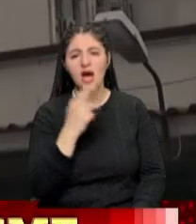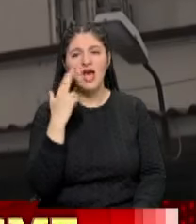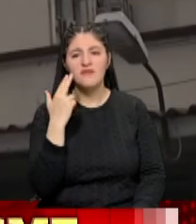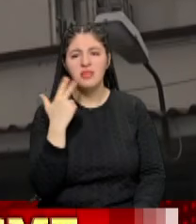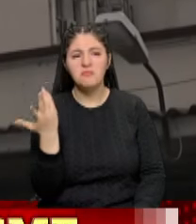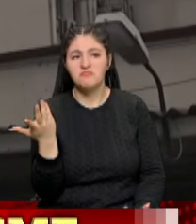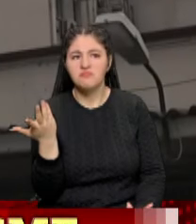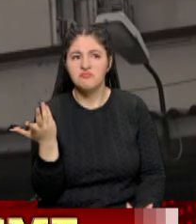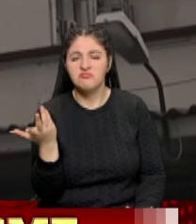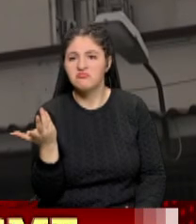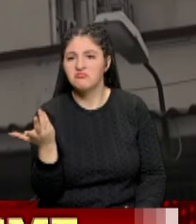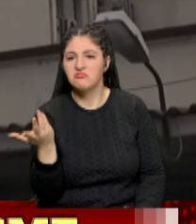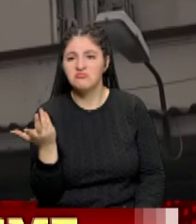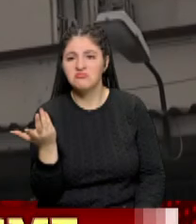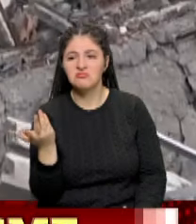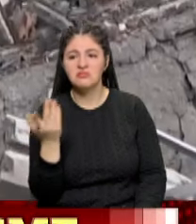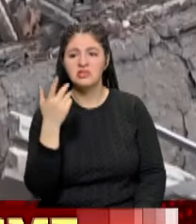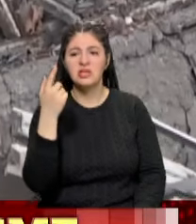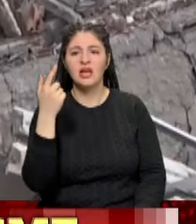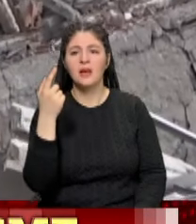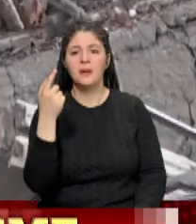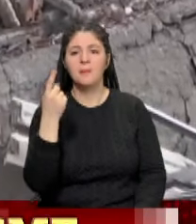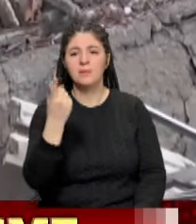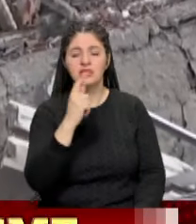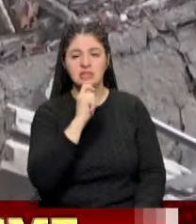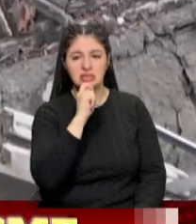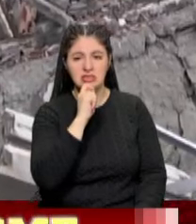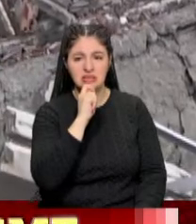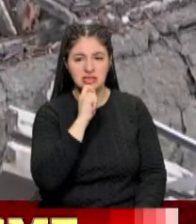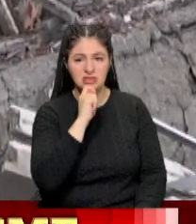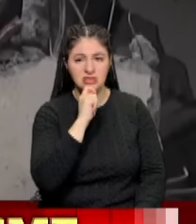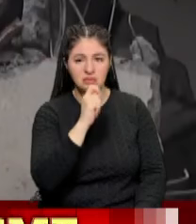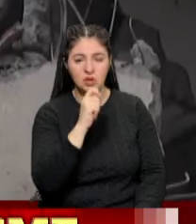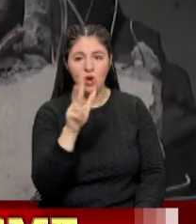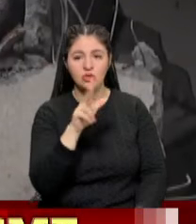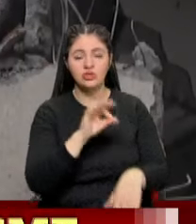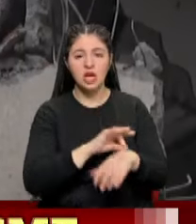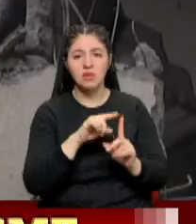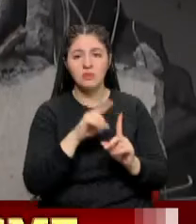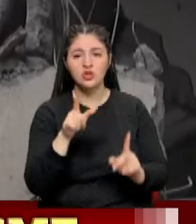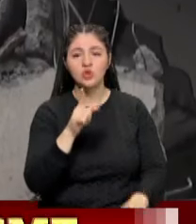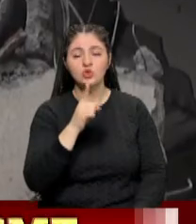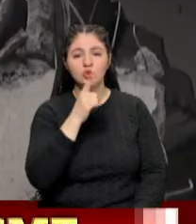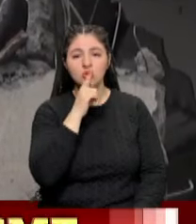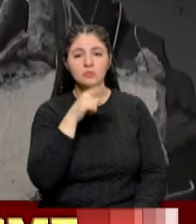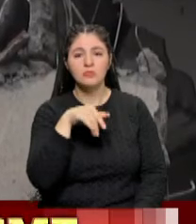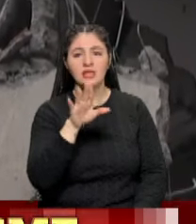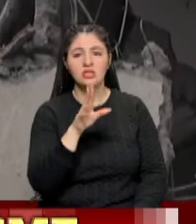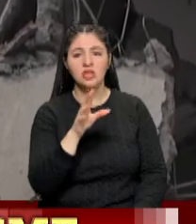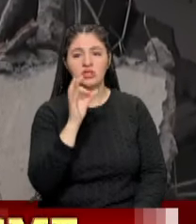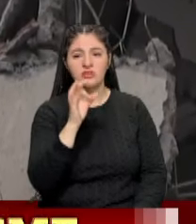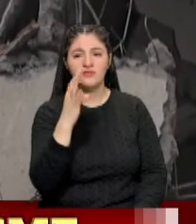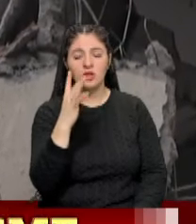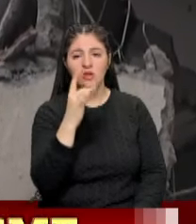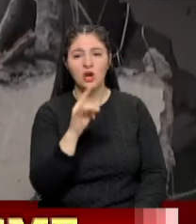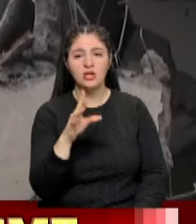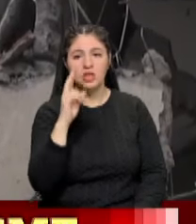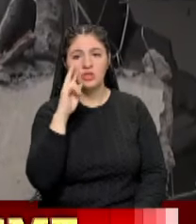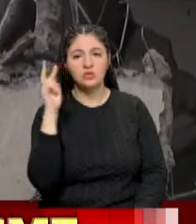efendim bir spikerin 30 dakika boyunca susmadan